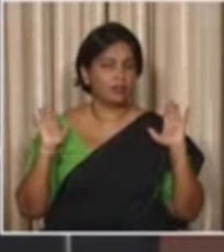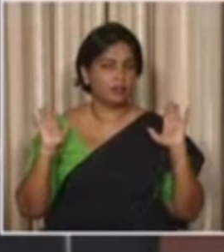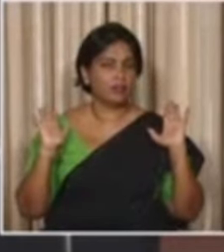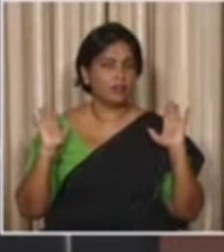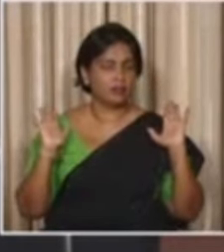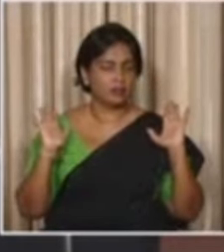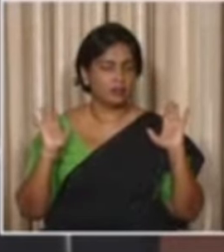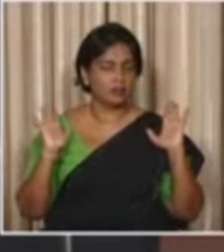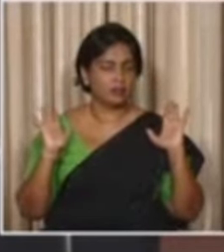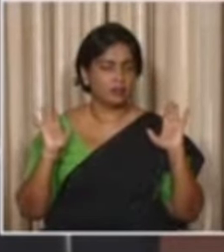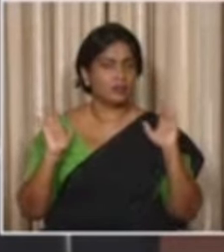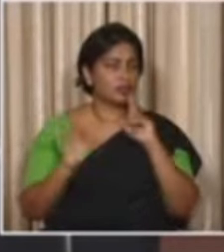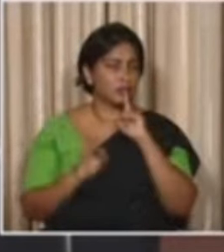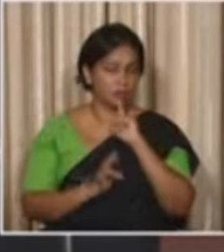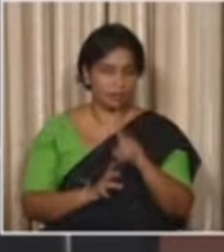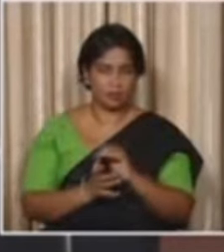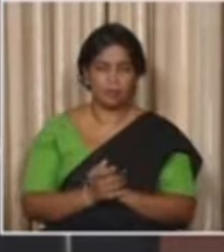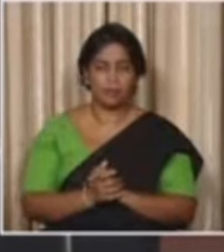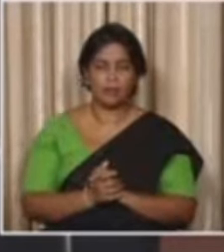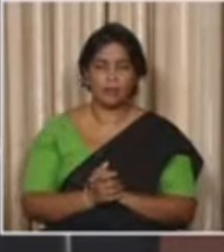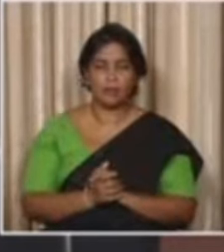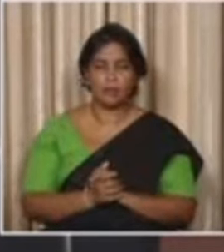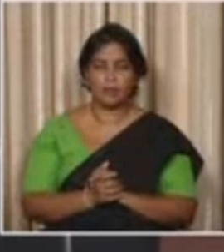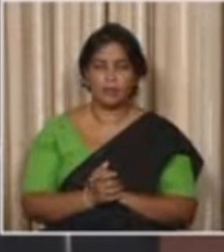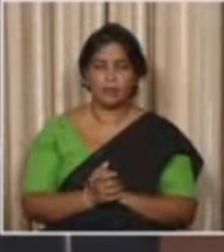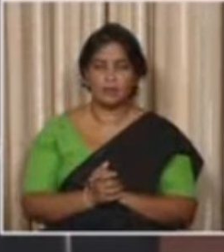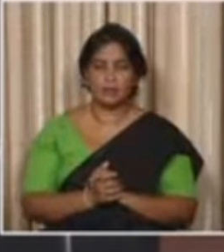එහෙම කිව්වට